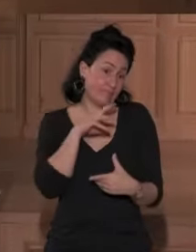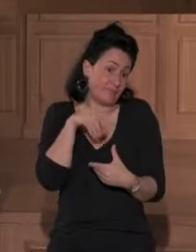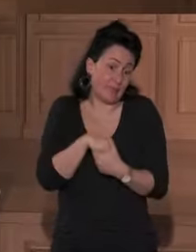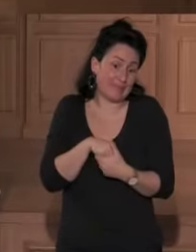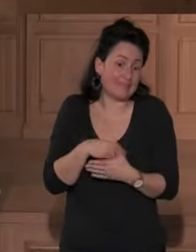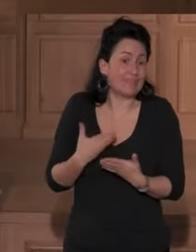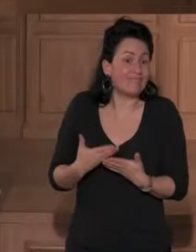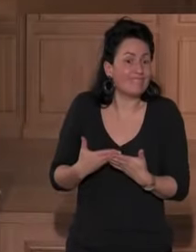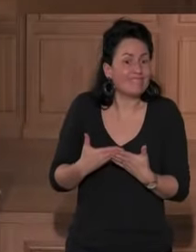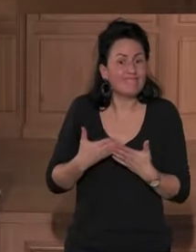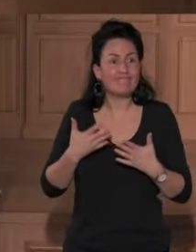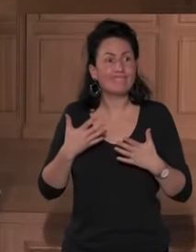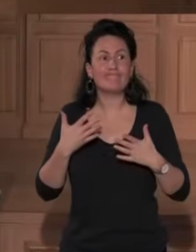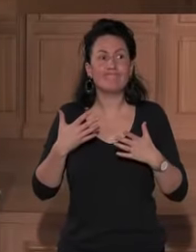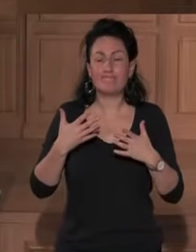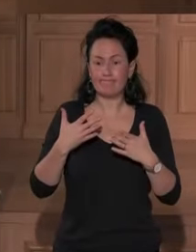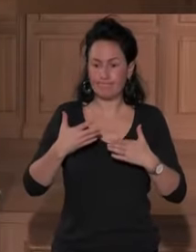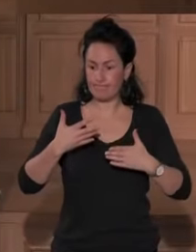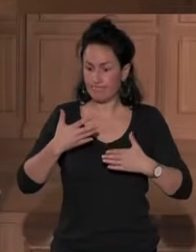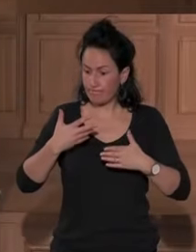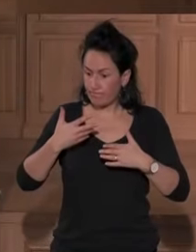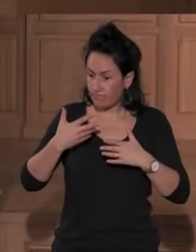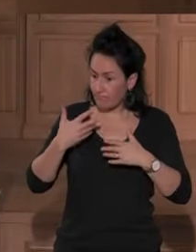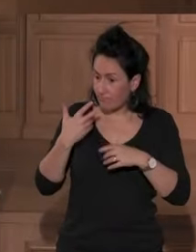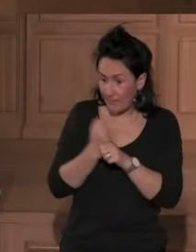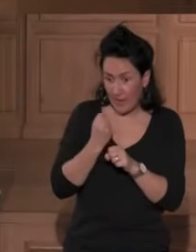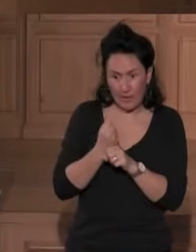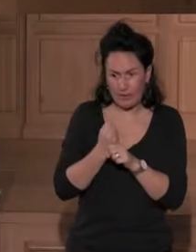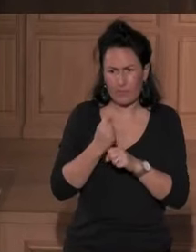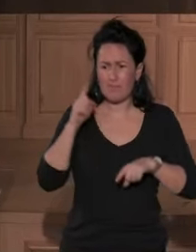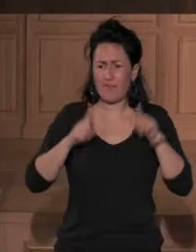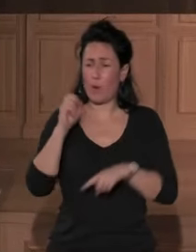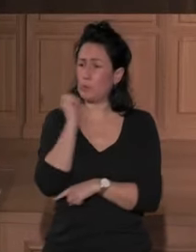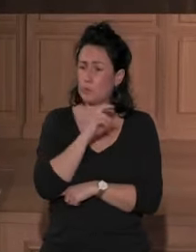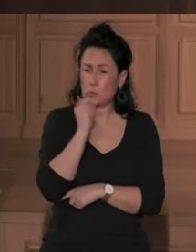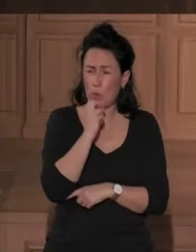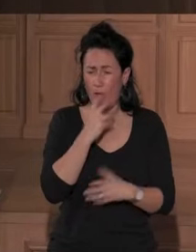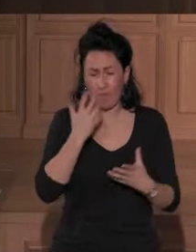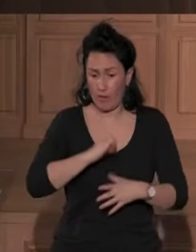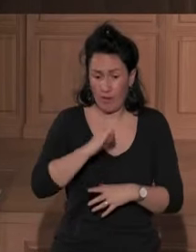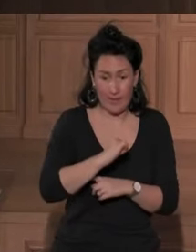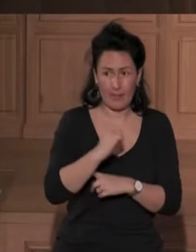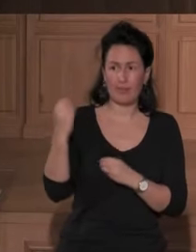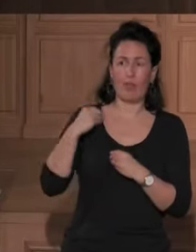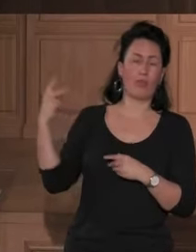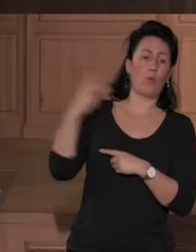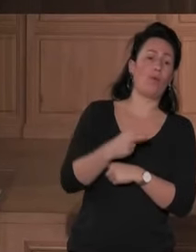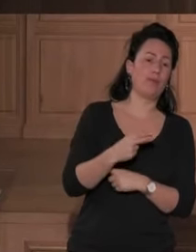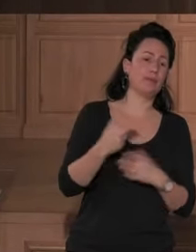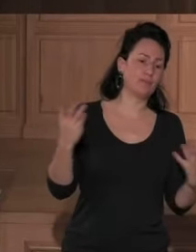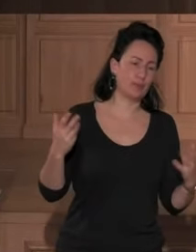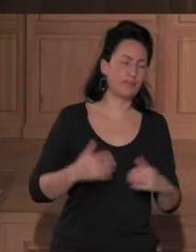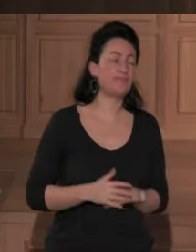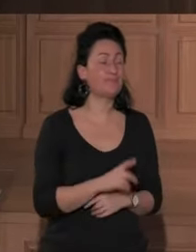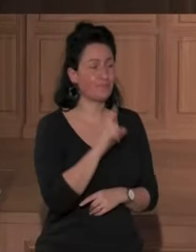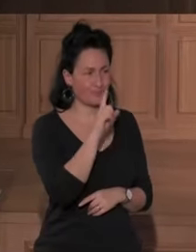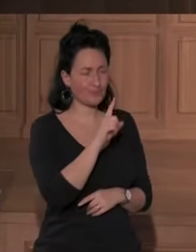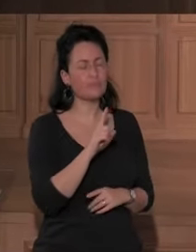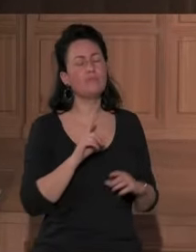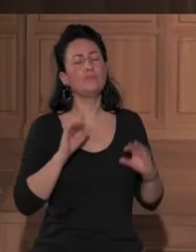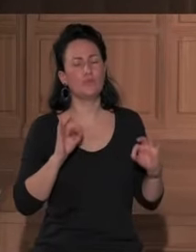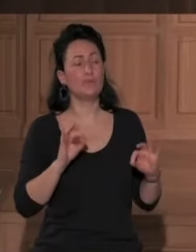champ sur lequel, quelquefois, ce qui est urgent pourrait aller tellement plus vite, mais il y a ça. Je retiens votre dernière phrase. Ce qui est urgent doit aller beaucoup plus